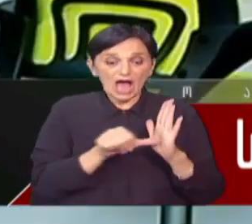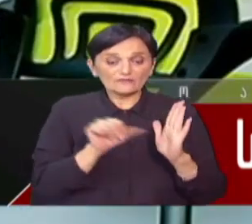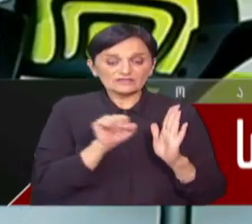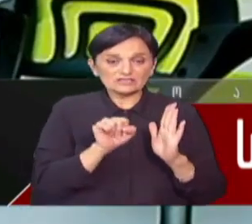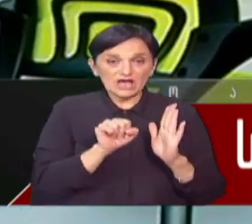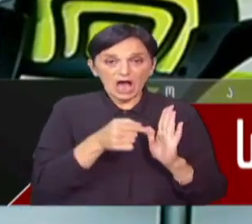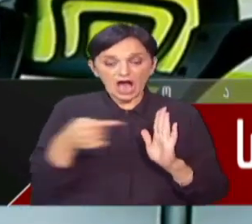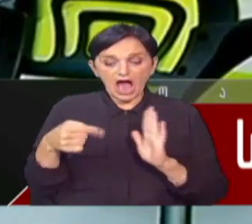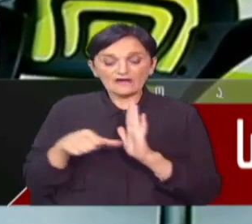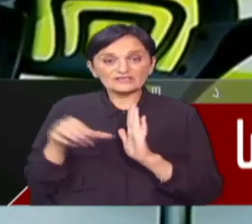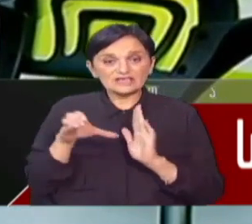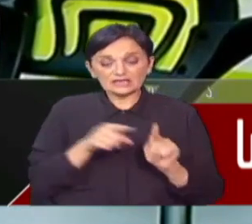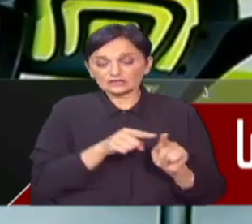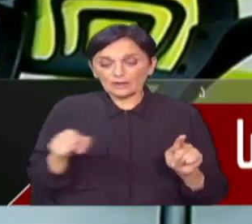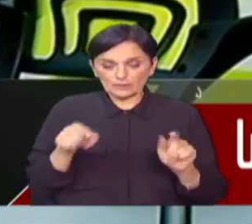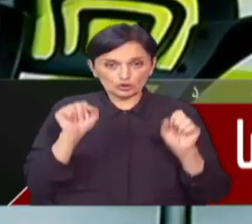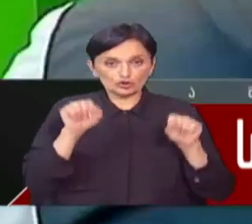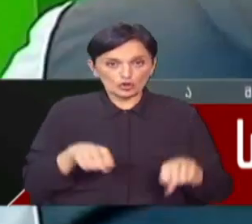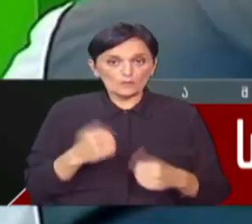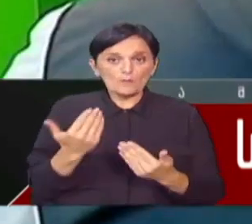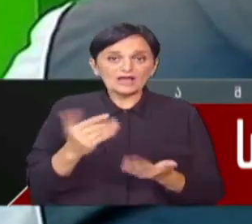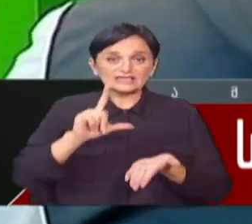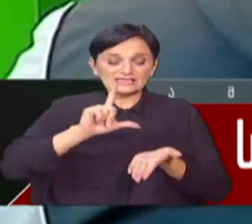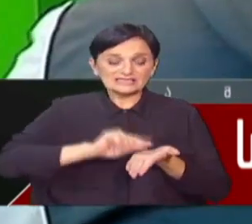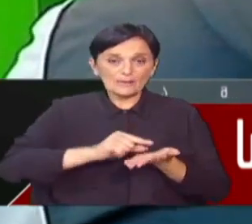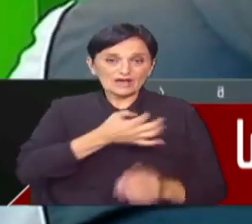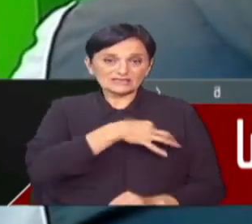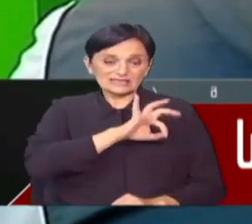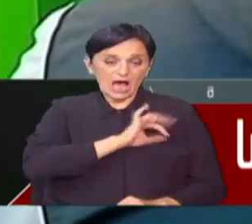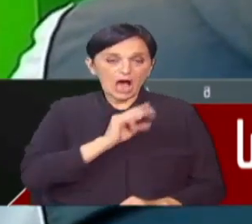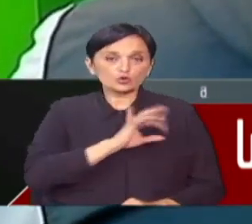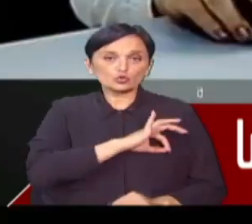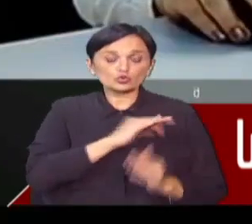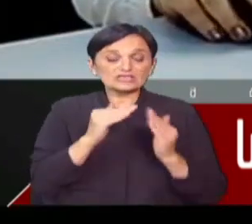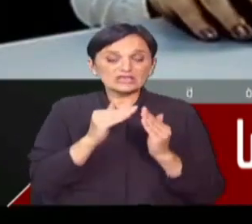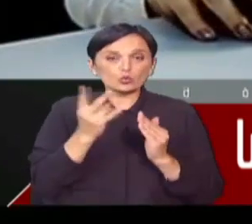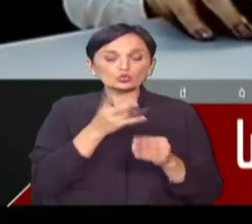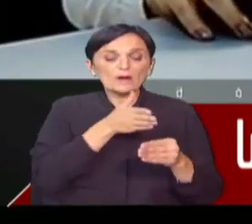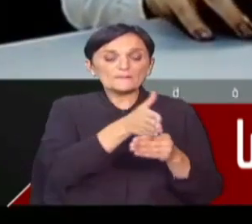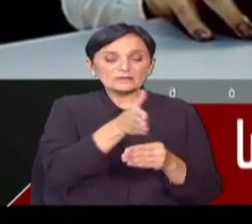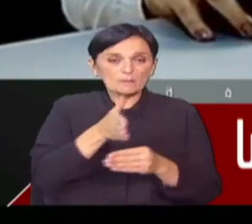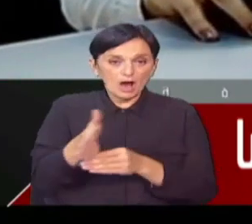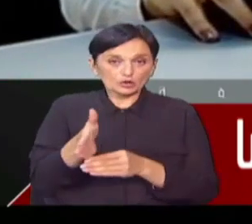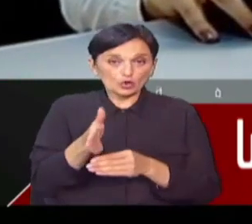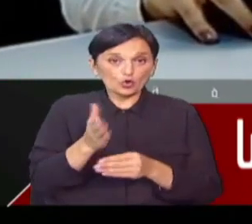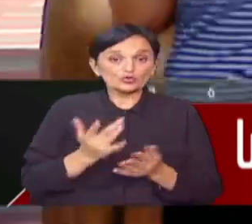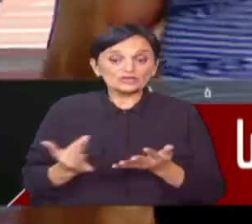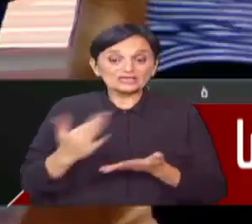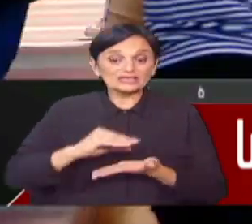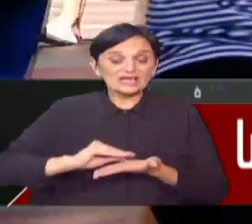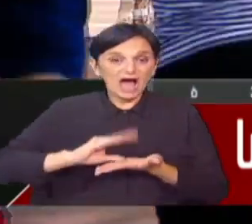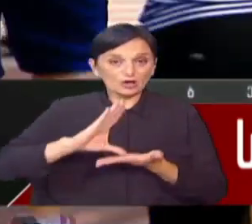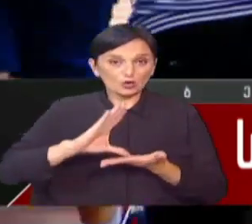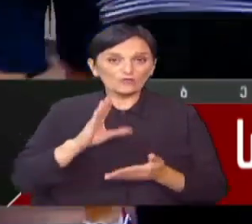აგვისტოდან 6 სექტემბრამდე შეეძლებათ. ამისთვის მათ საპენსიო სააგენტოს ან იუსტიციის სახლებს უნდა მიმართონ. დაგროვებით, საპენსიო